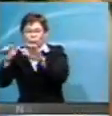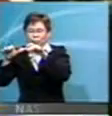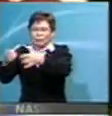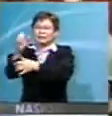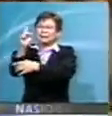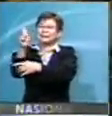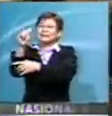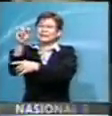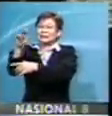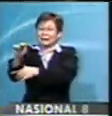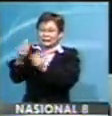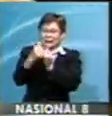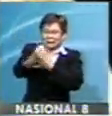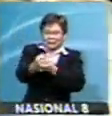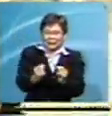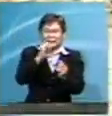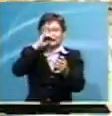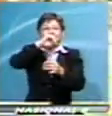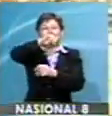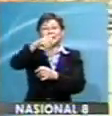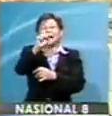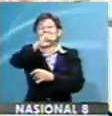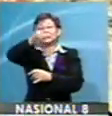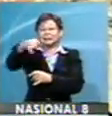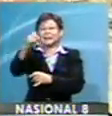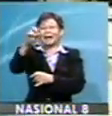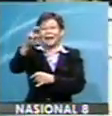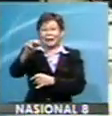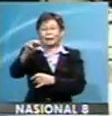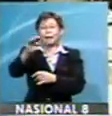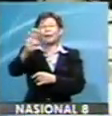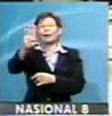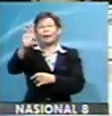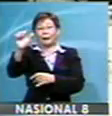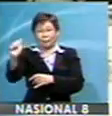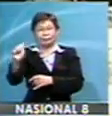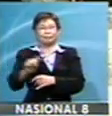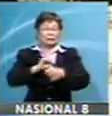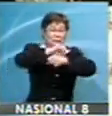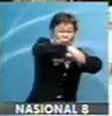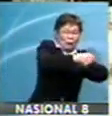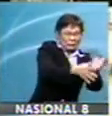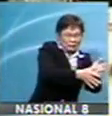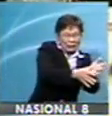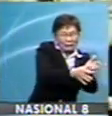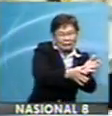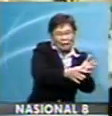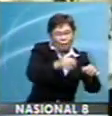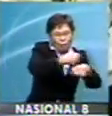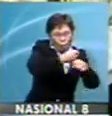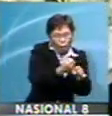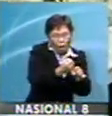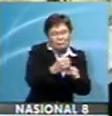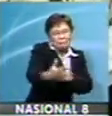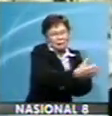Sting dengan jabatan siasatan jenayah narkotik jsjn Bukit aman hasil serbuan dadah sintetik dirampas antaranya